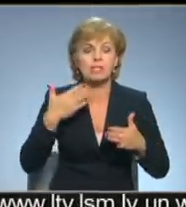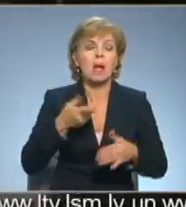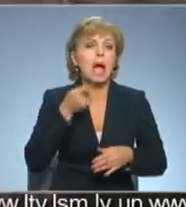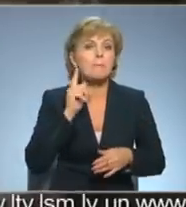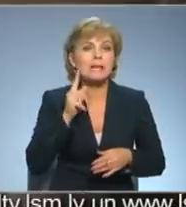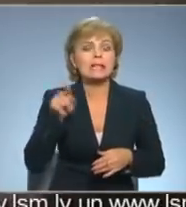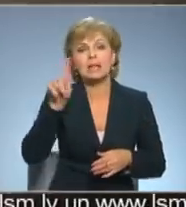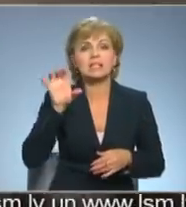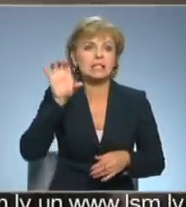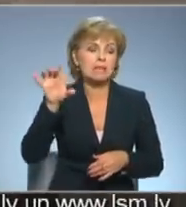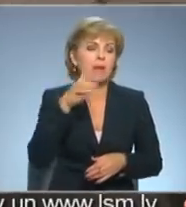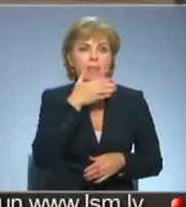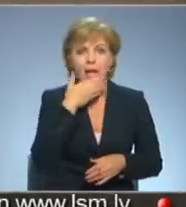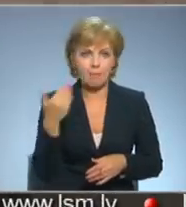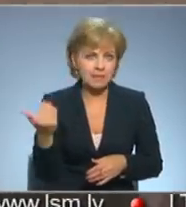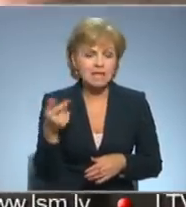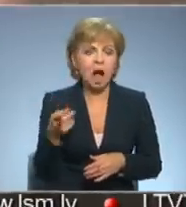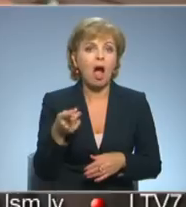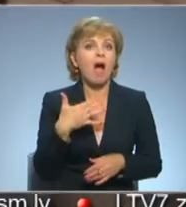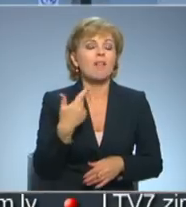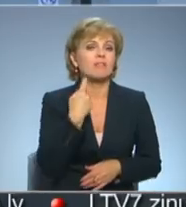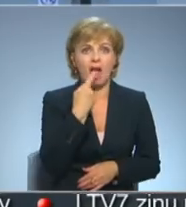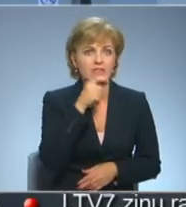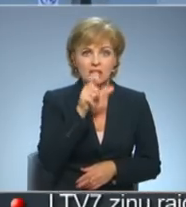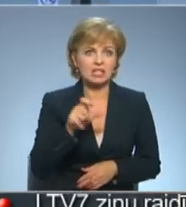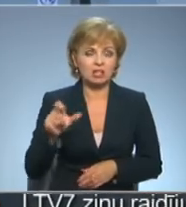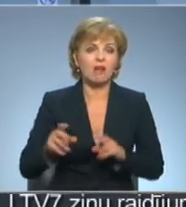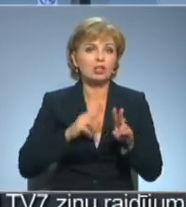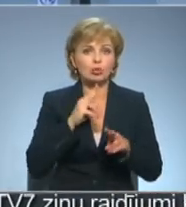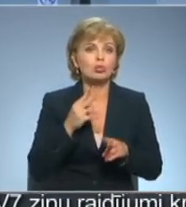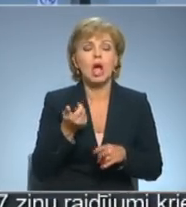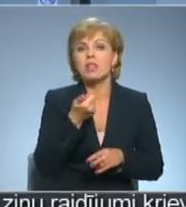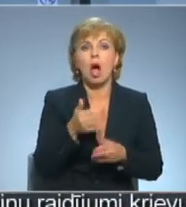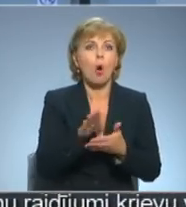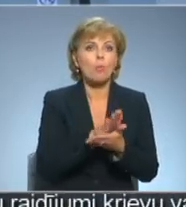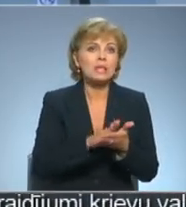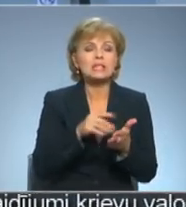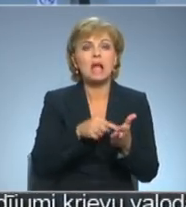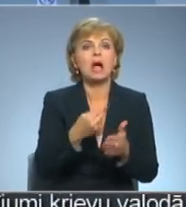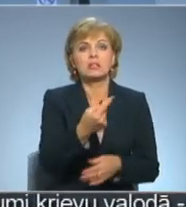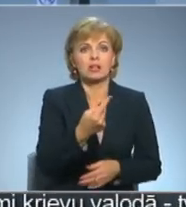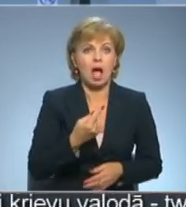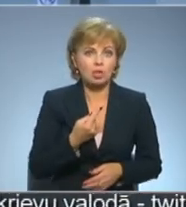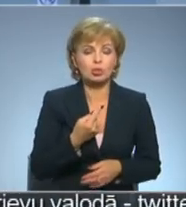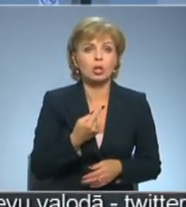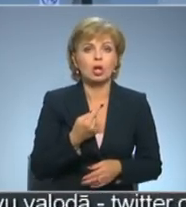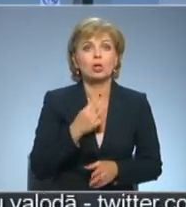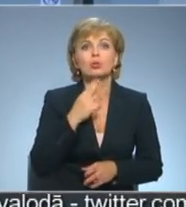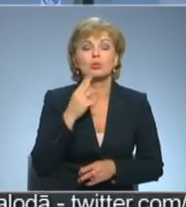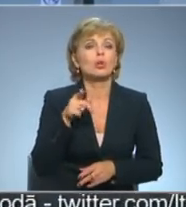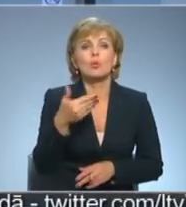nav izvietotas. Neviens cilvēks arī nav sūdzējies? Nav bijis nekad tā, ka kāds ir nācis un jums kaut kas nav